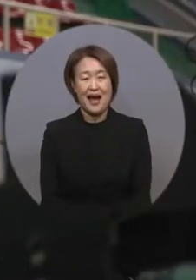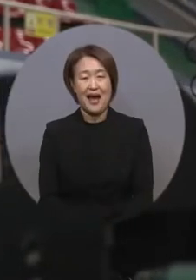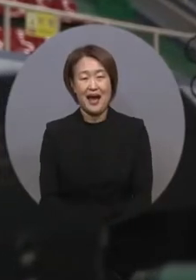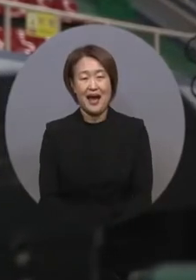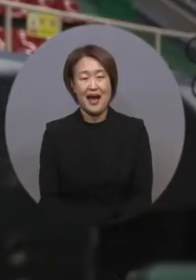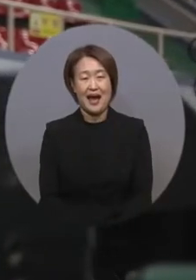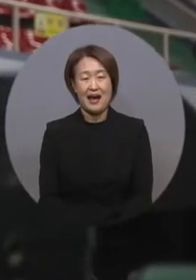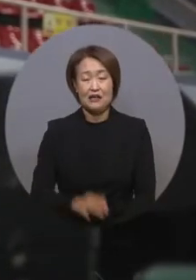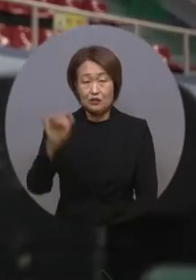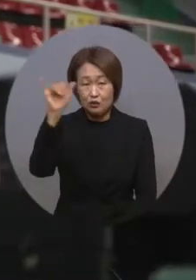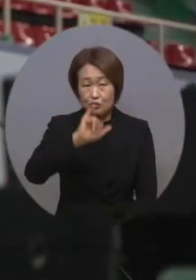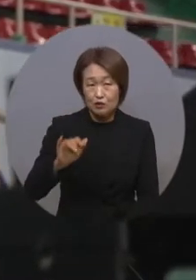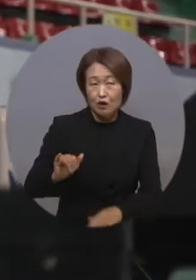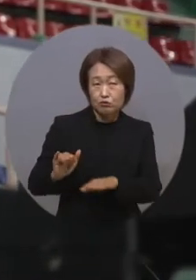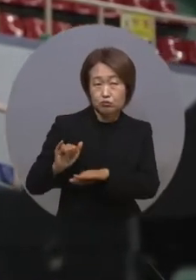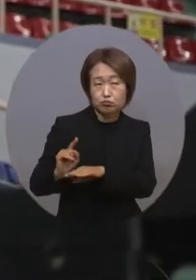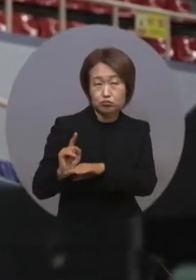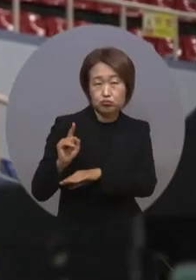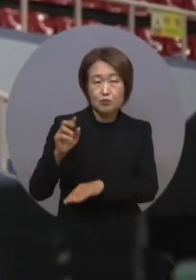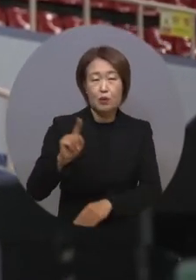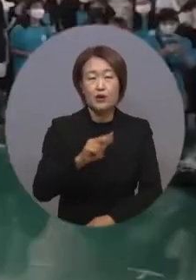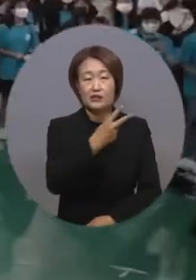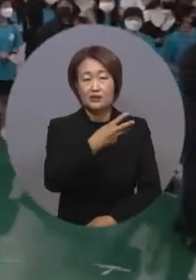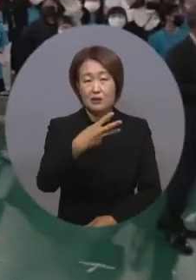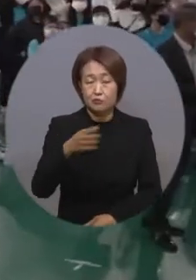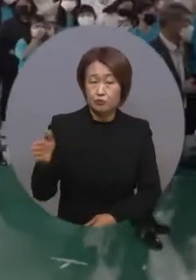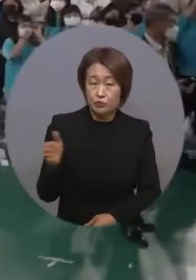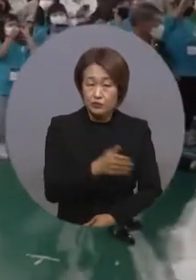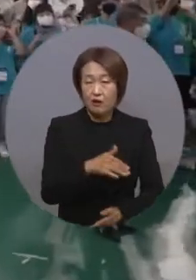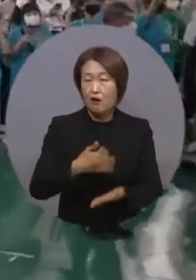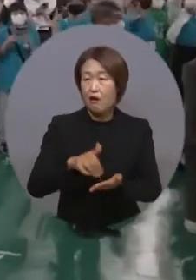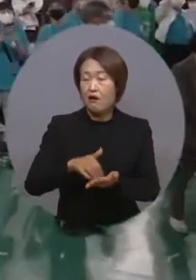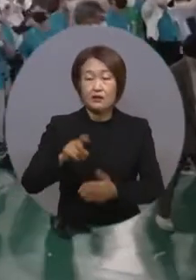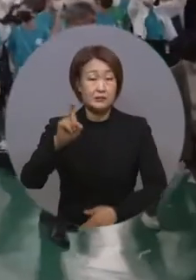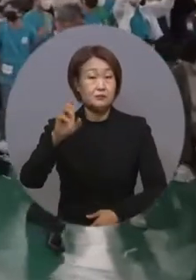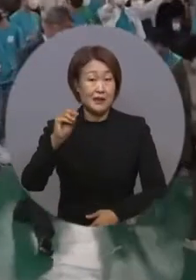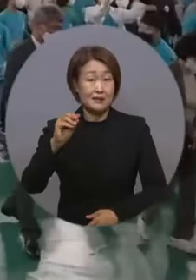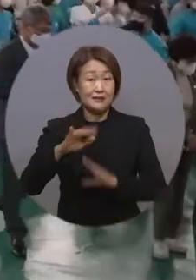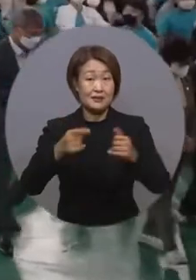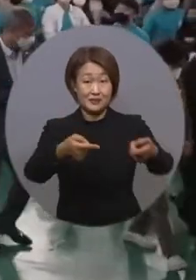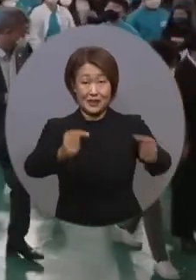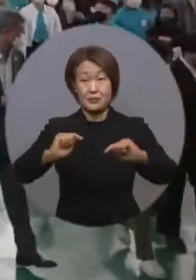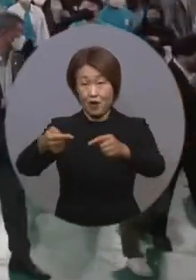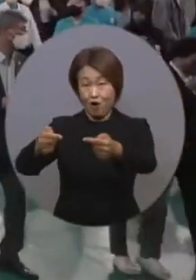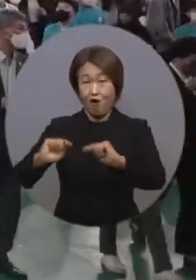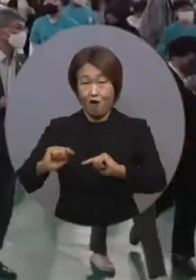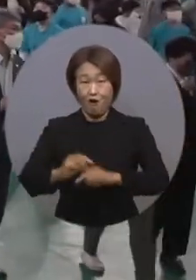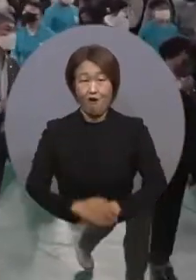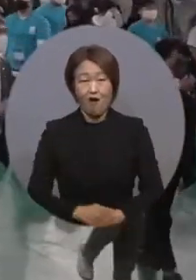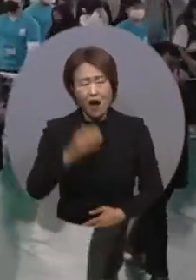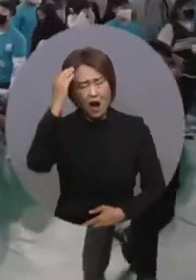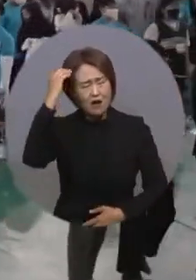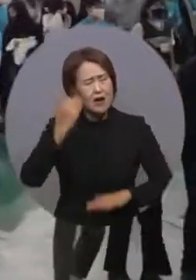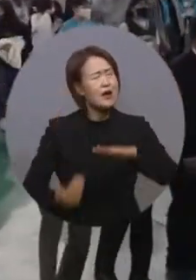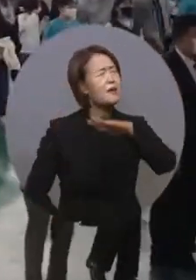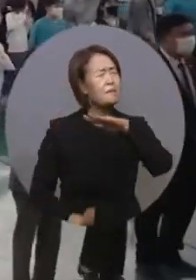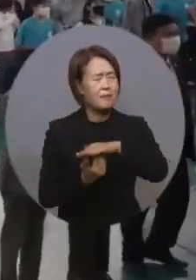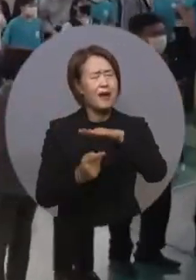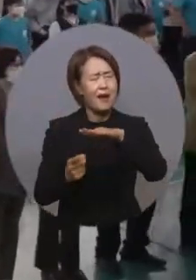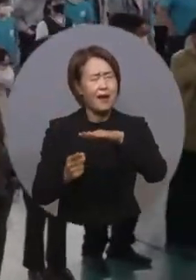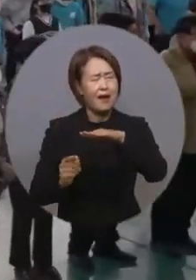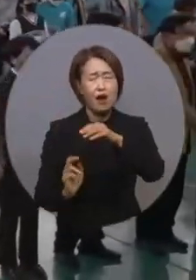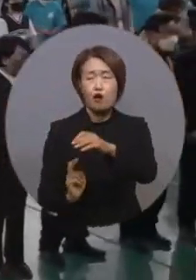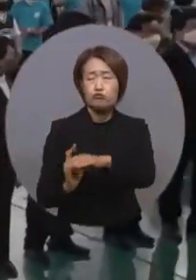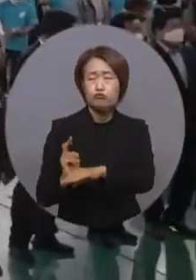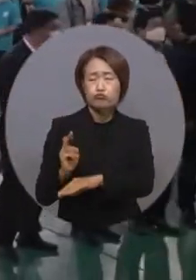전국항공우주과학경진대회는 지난 2003년부터 지금까지 누적 10만 명 이상이 참여해온 국내 최대 규모 항공우주 분야